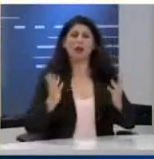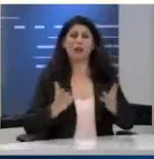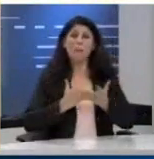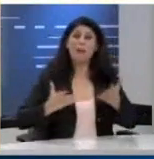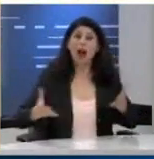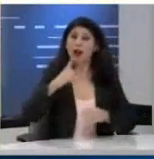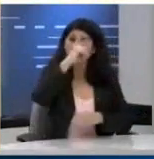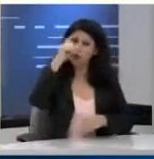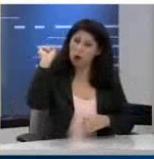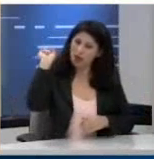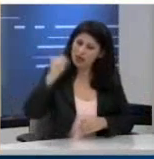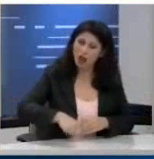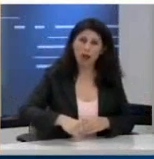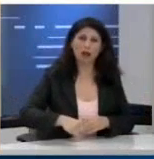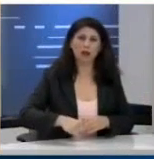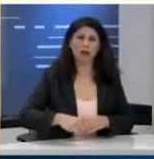μεγάλες δυσκολίες,